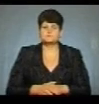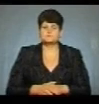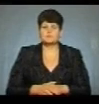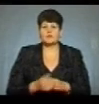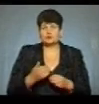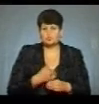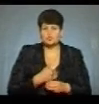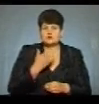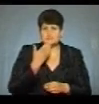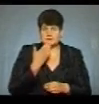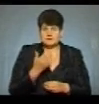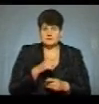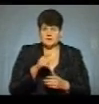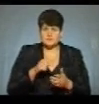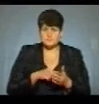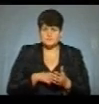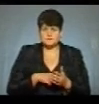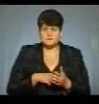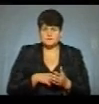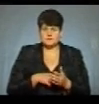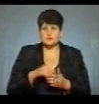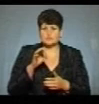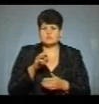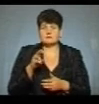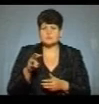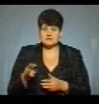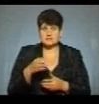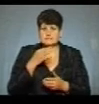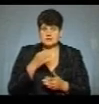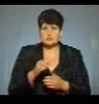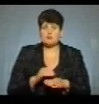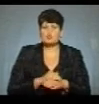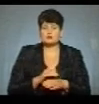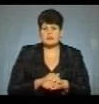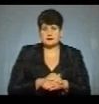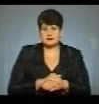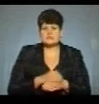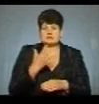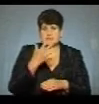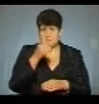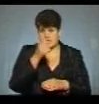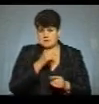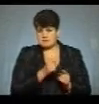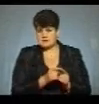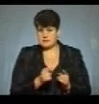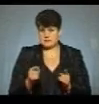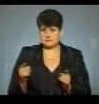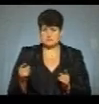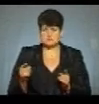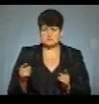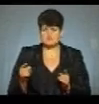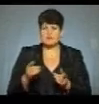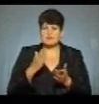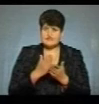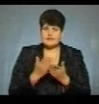Тому хочу задати таке запитання. Олександр Миколайович, скажіть, будь ласка, за 5 місяців